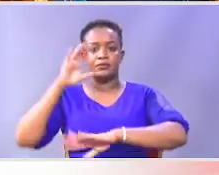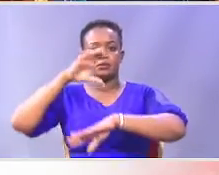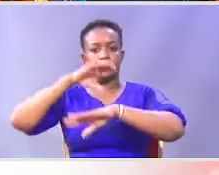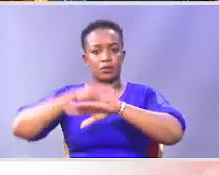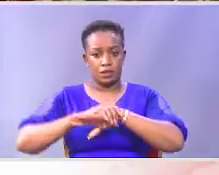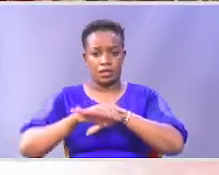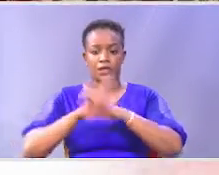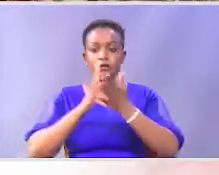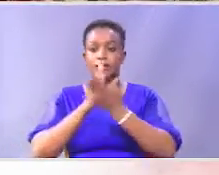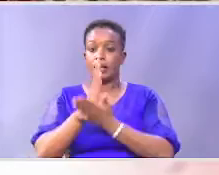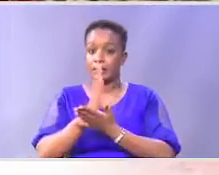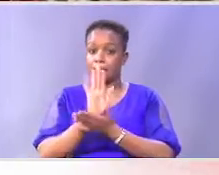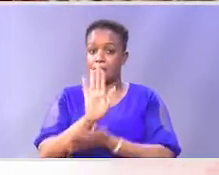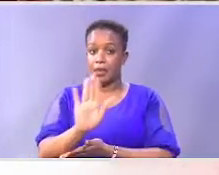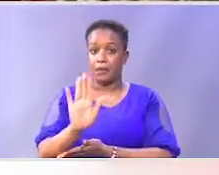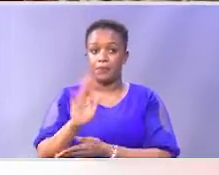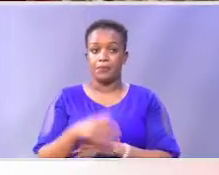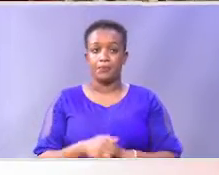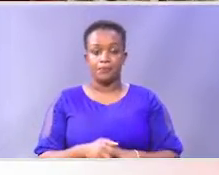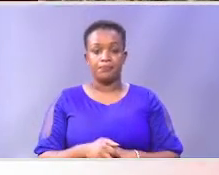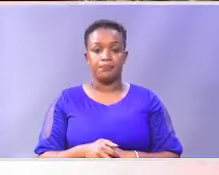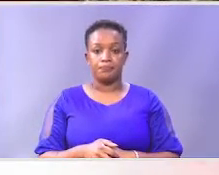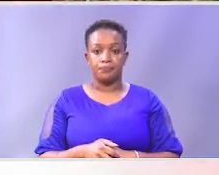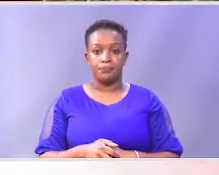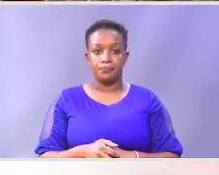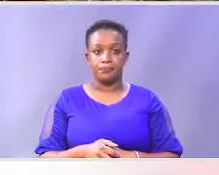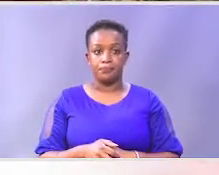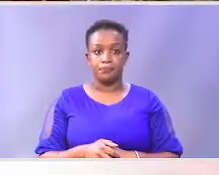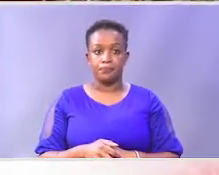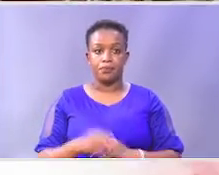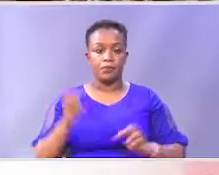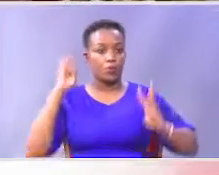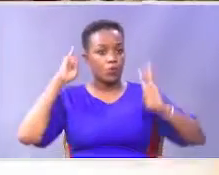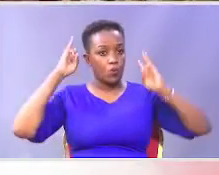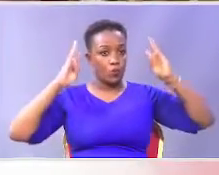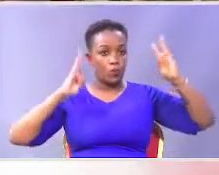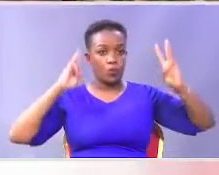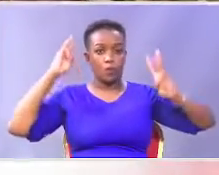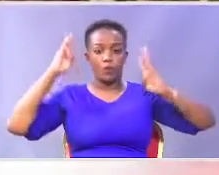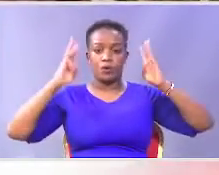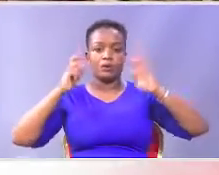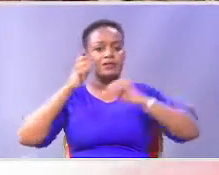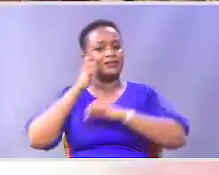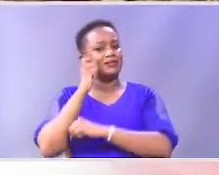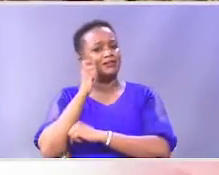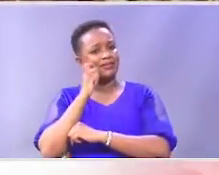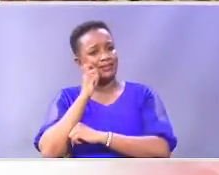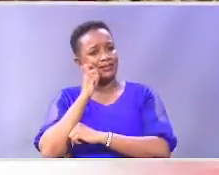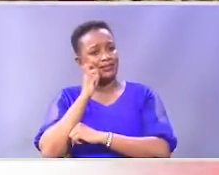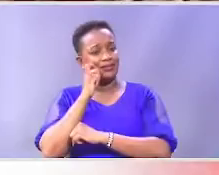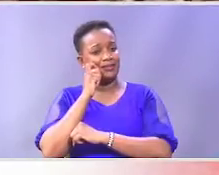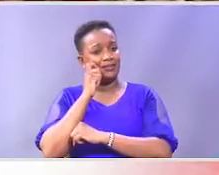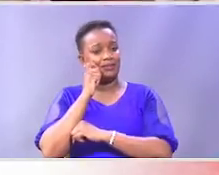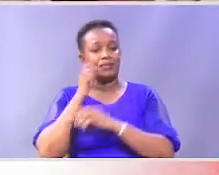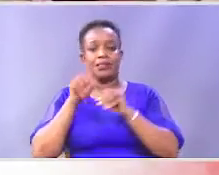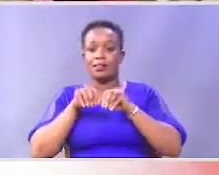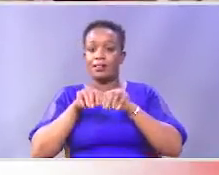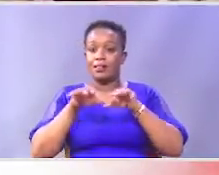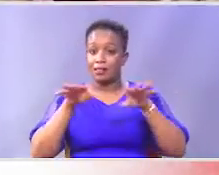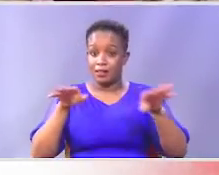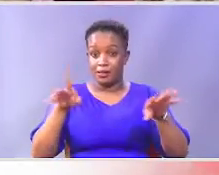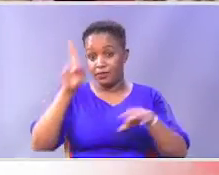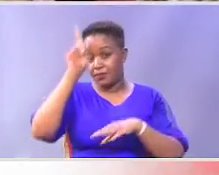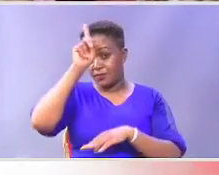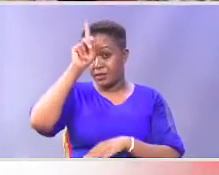ya mwanao Hali ya simanzi huzuni Na majonzi ilitanda katika kijiji Cha